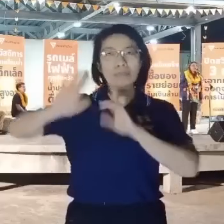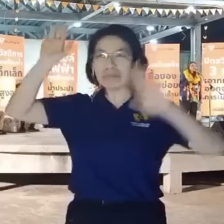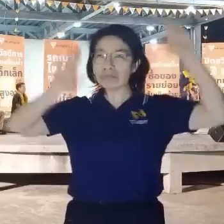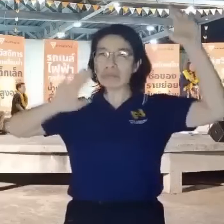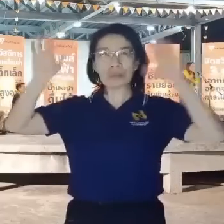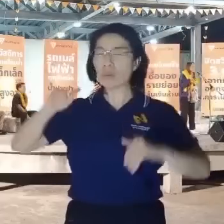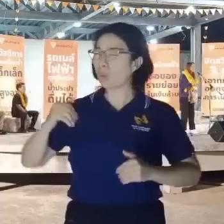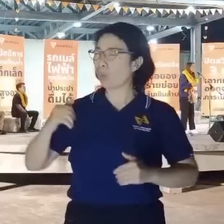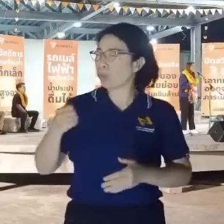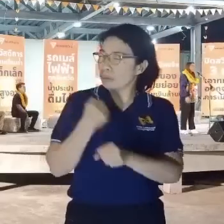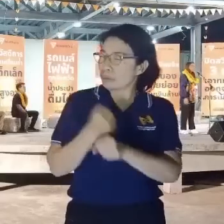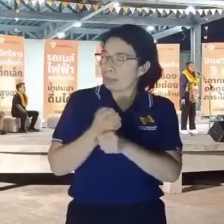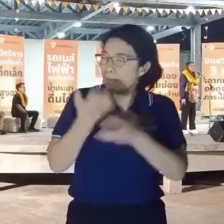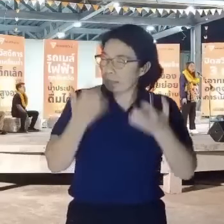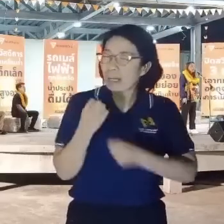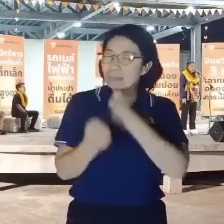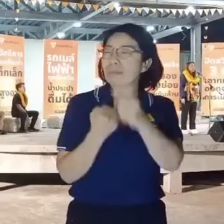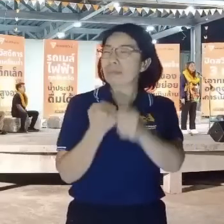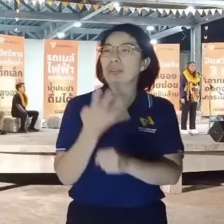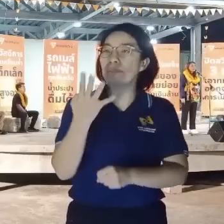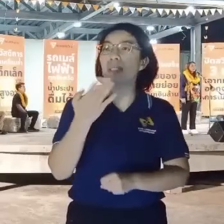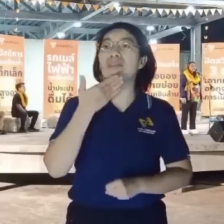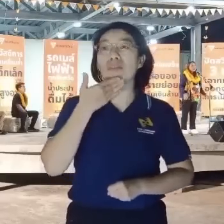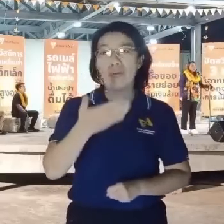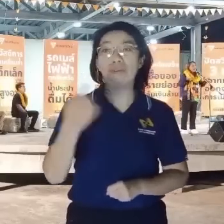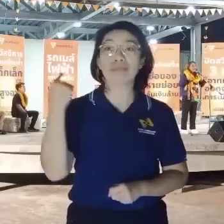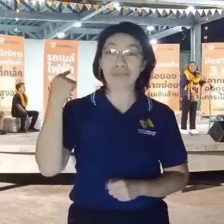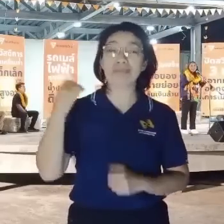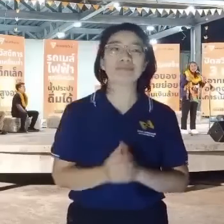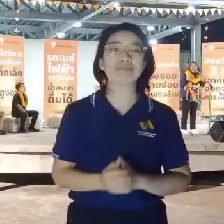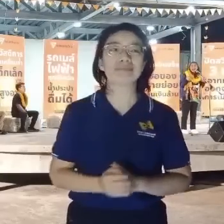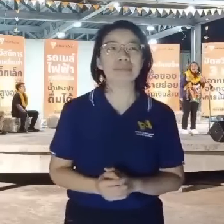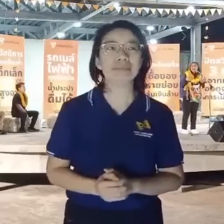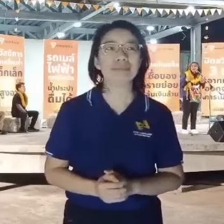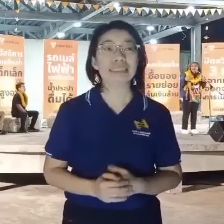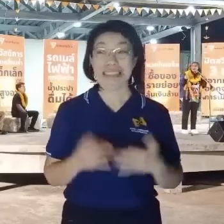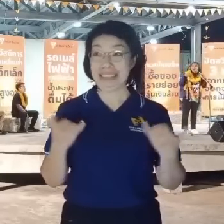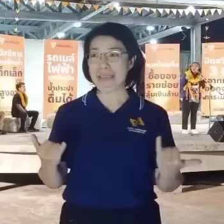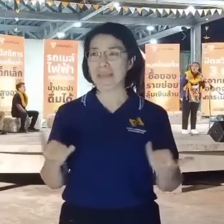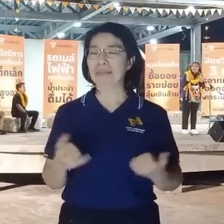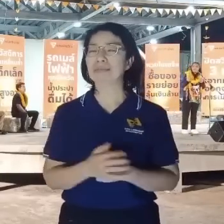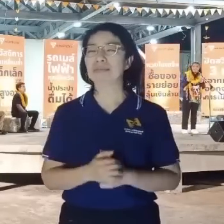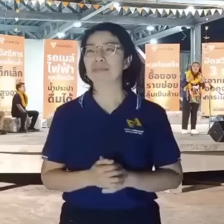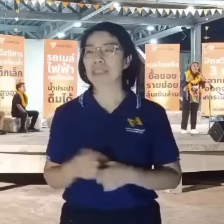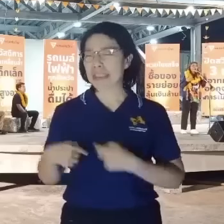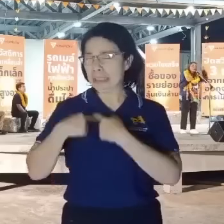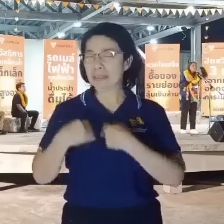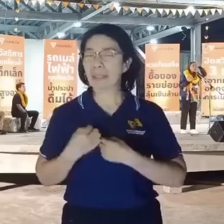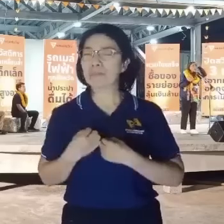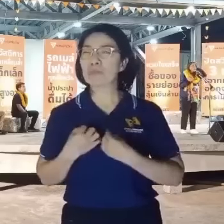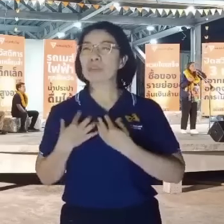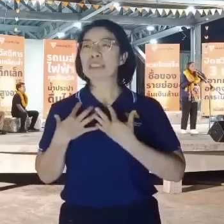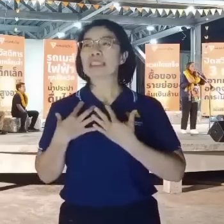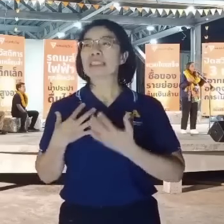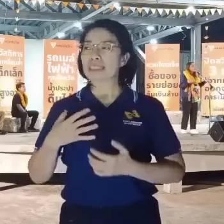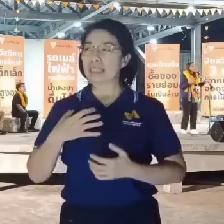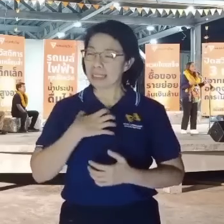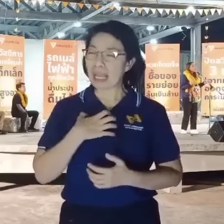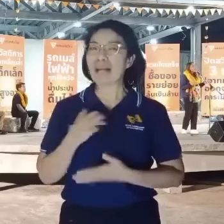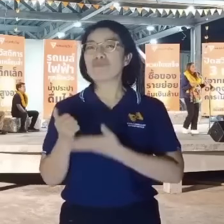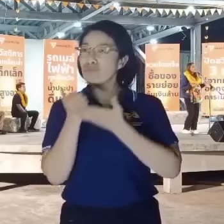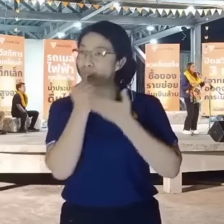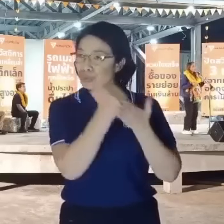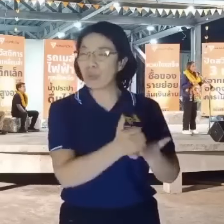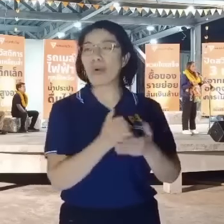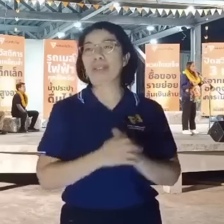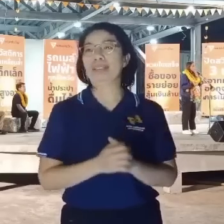หน่วงตลอด4ปีที่ผ่านมาและในใจก็ยังพองฟูเพราะเราอยากที่จะมาช่วย